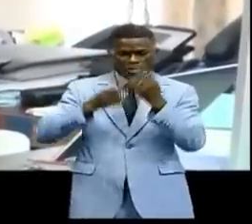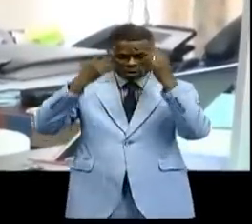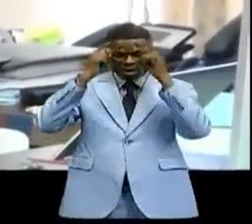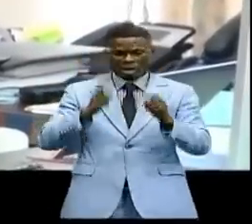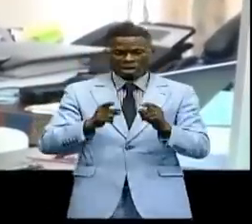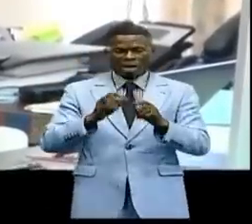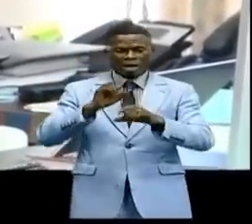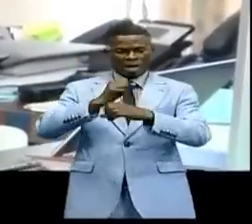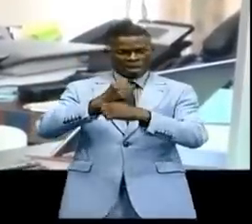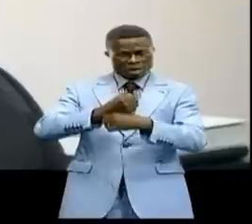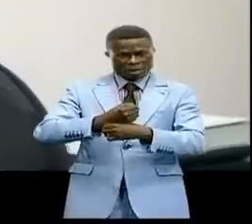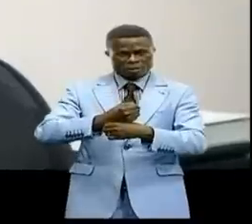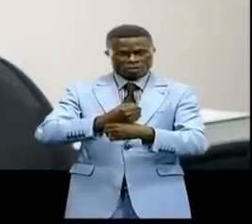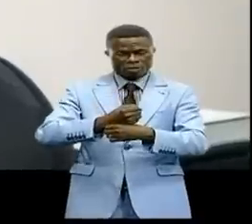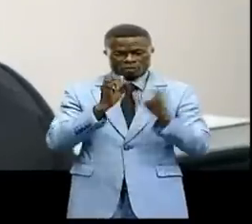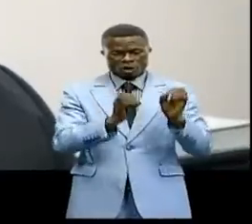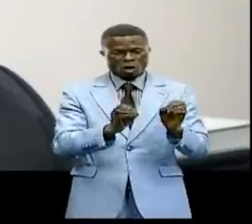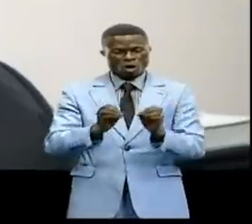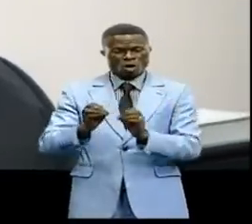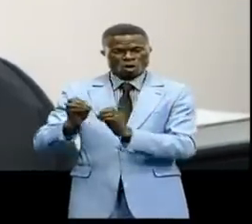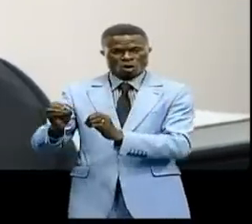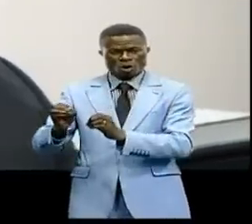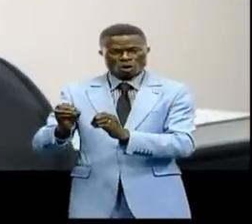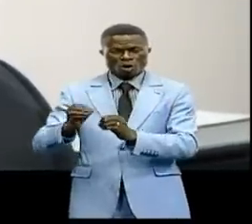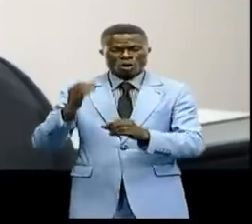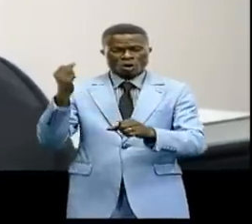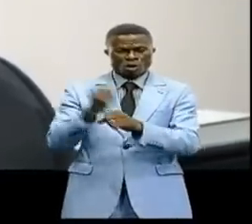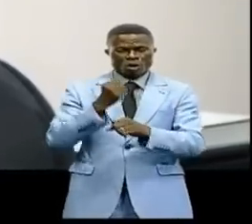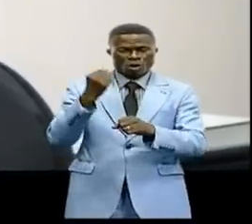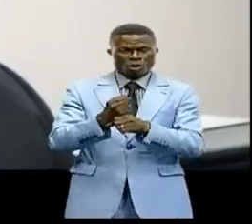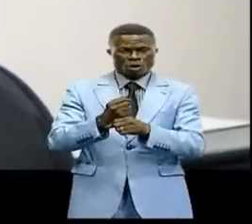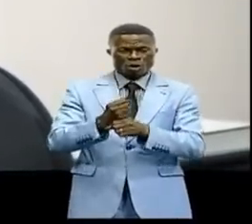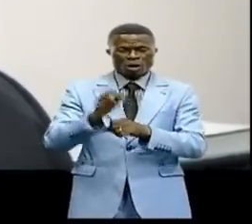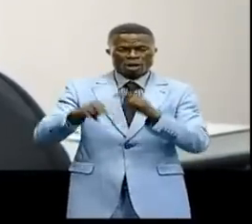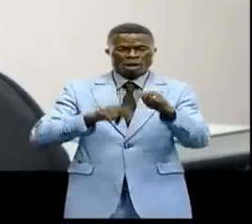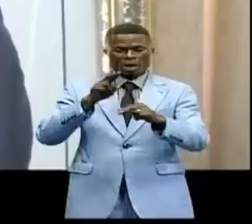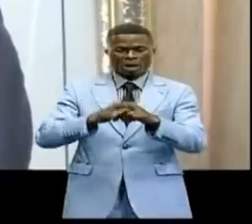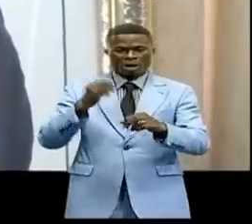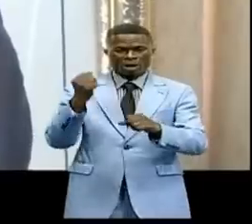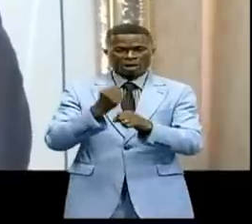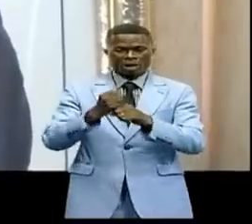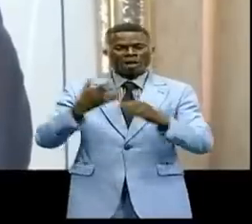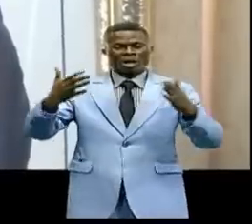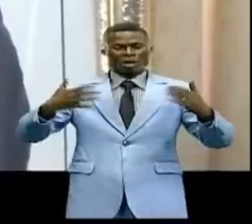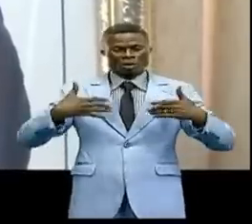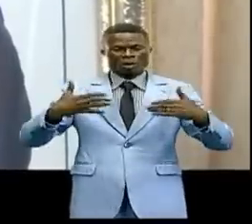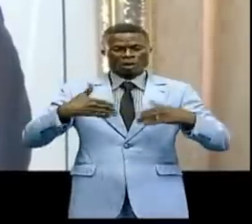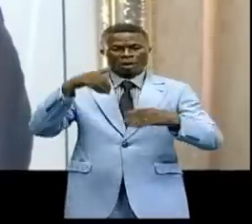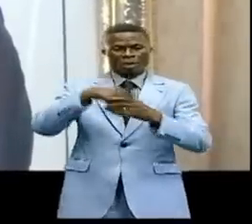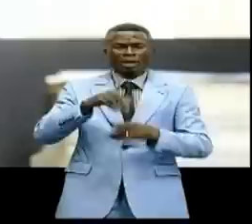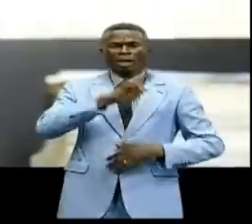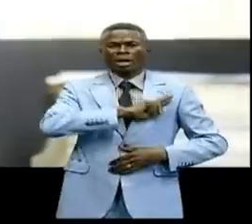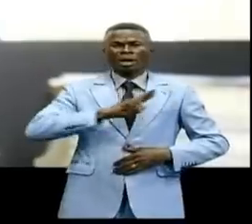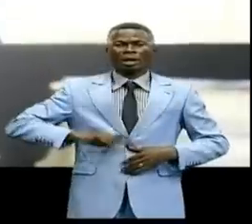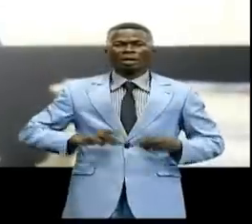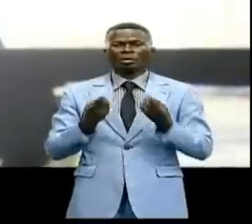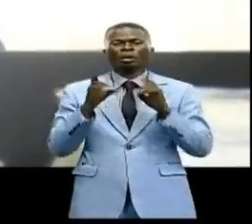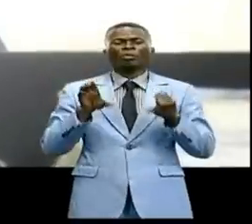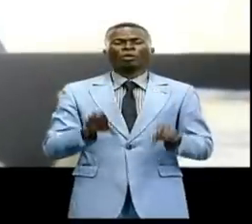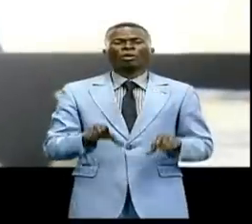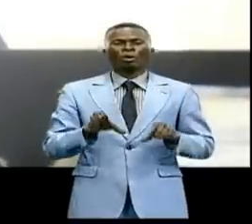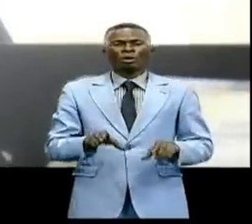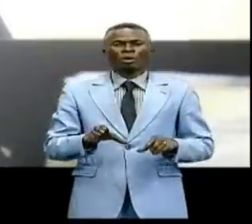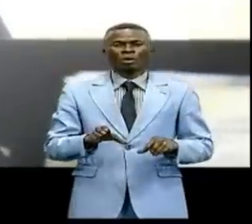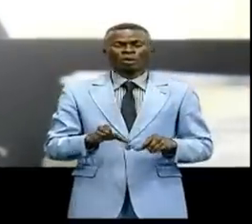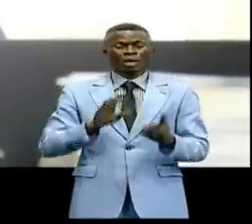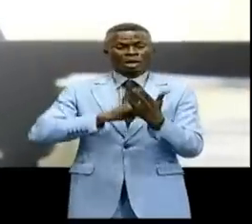portant création, organisation et fonctionnement du cadre national des services climatologiques en République démocratique du Congo.